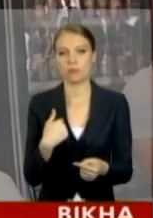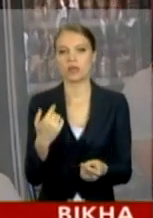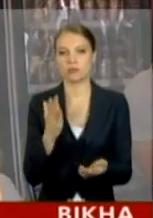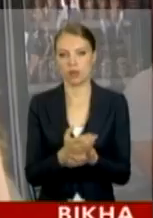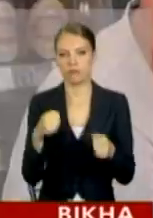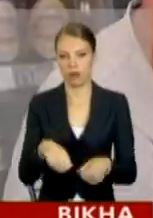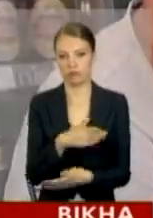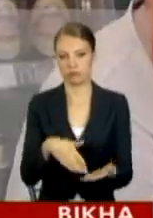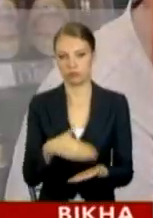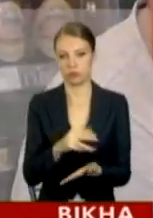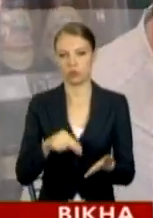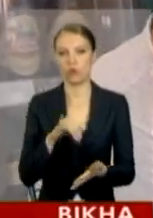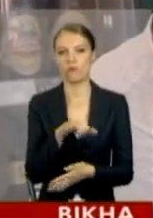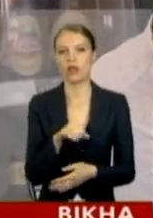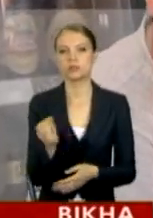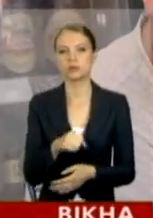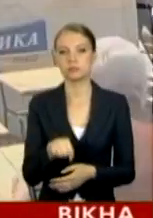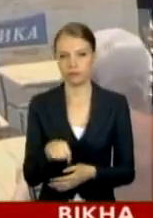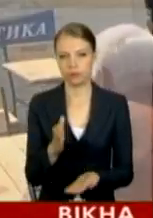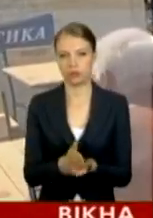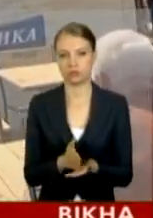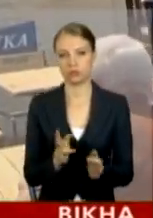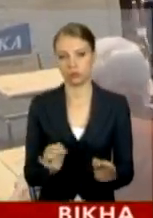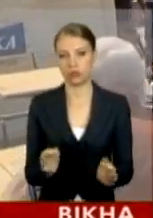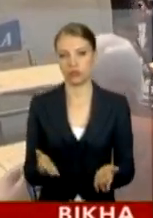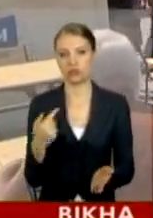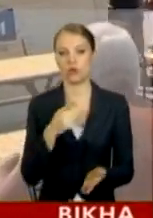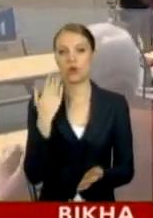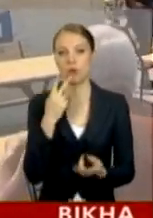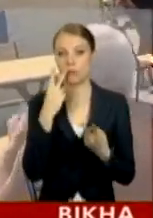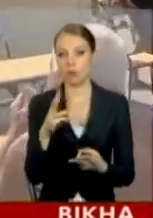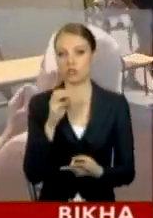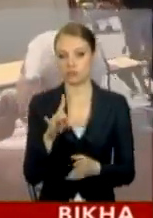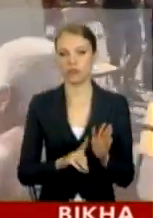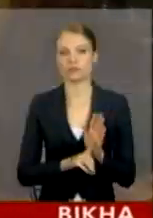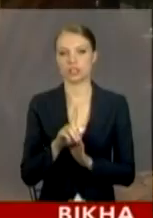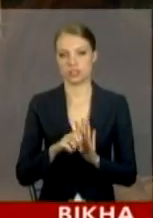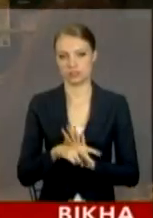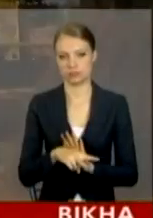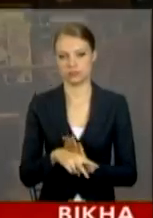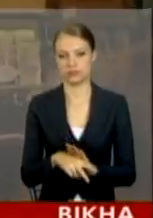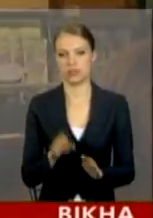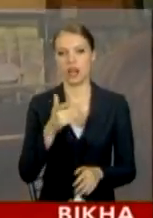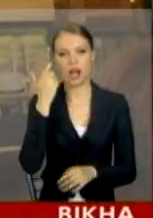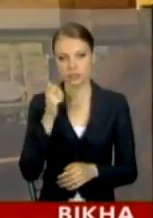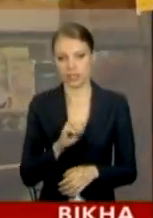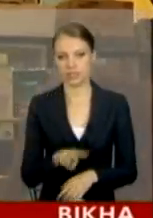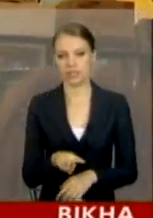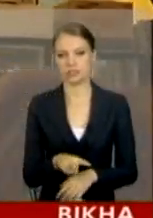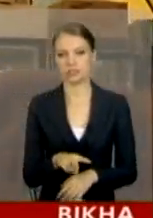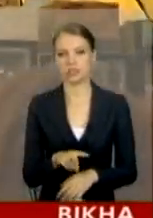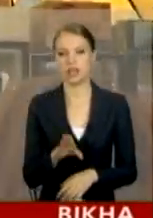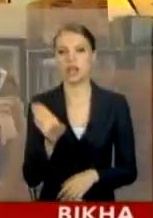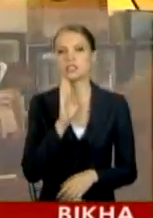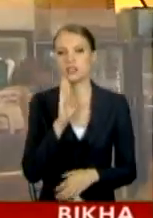право анулювати їх довідку. Пиво у вас алкогольне є? Звісно. Деякі торгівці, побачивши мера, вдалися навтюки. Хазяїн є? Там